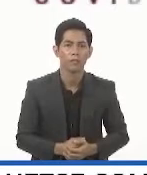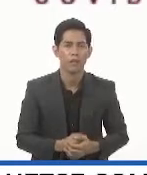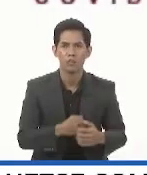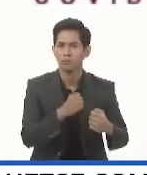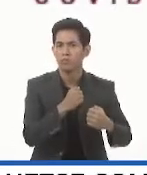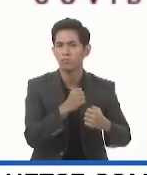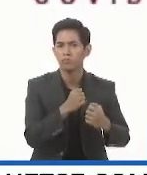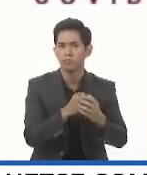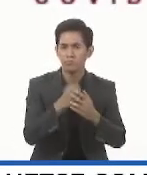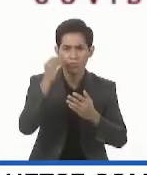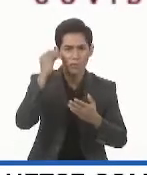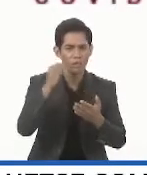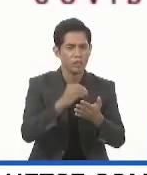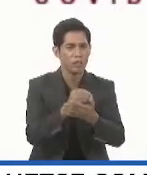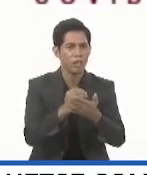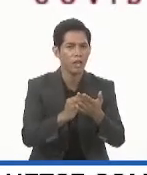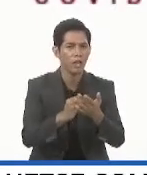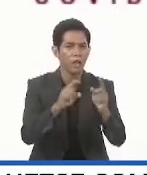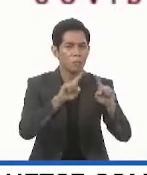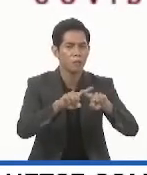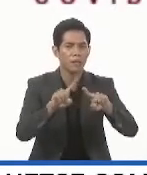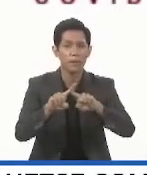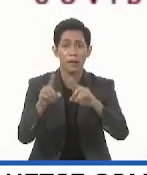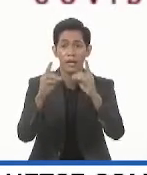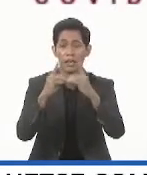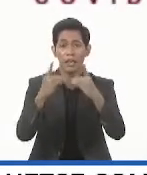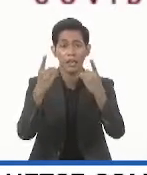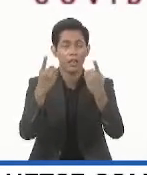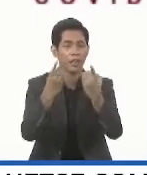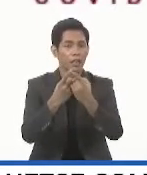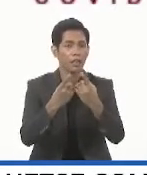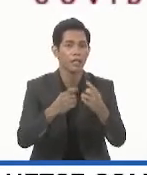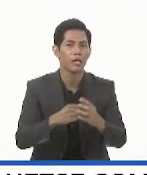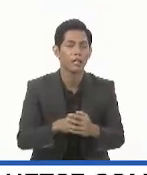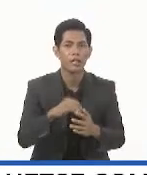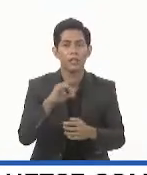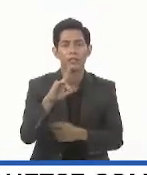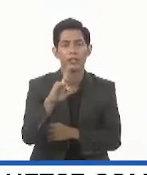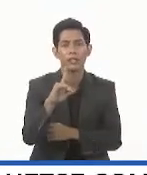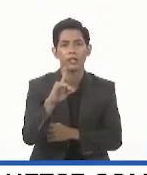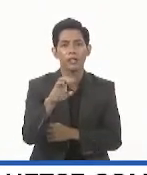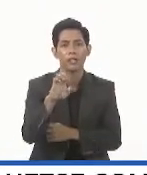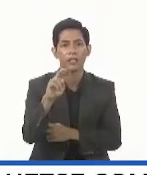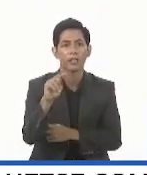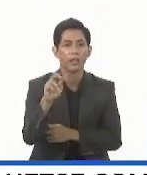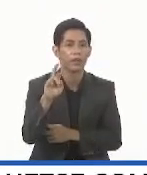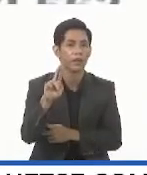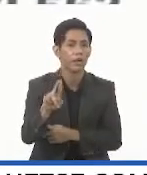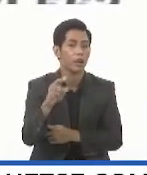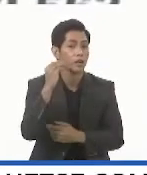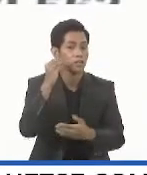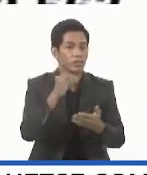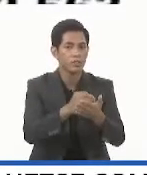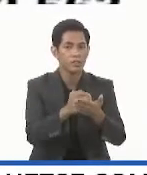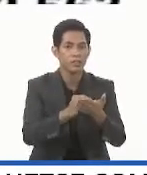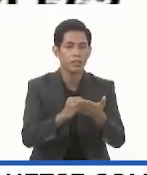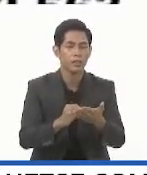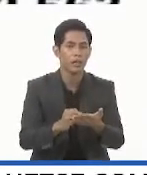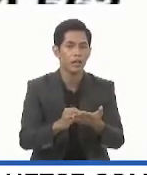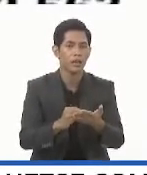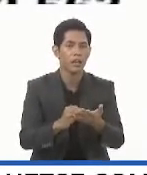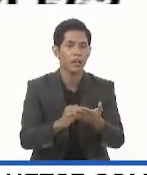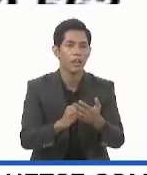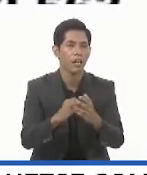secretary ng kanya-kanyang departamento, even the DNR secretary si Mato, secretary